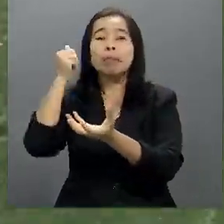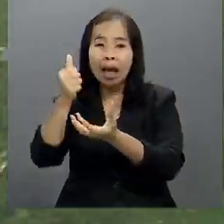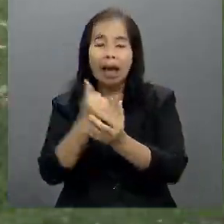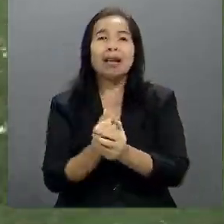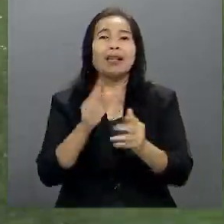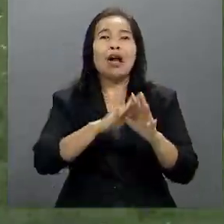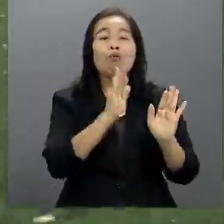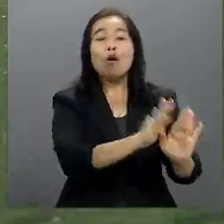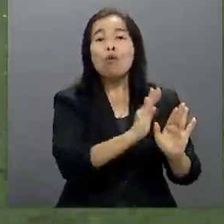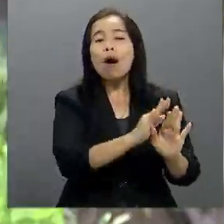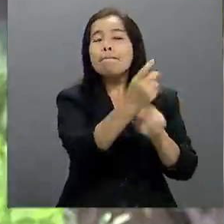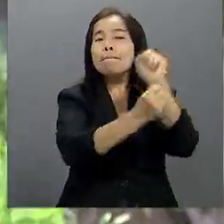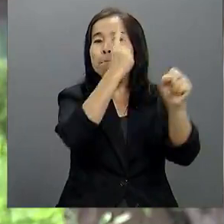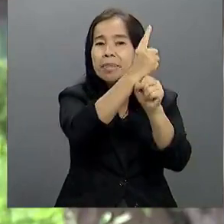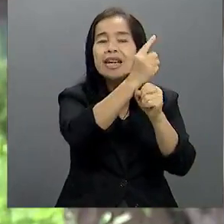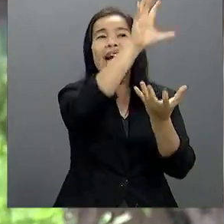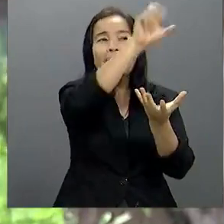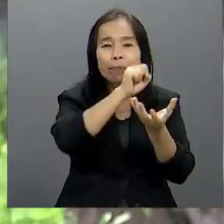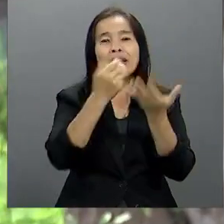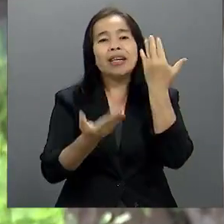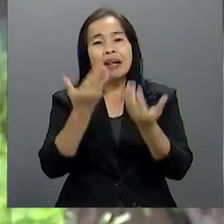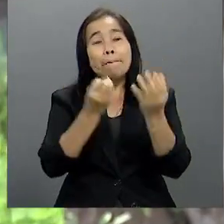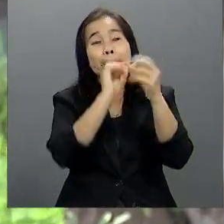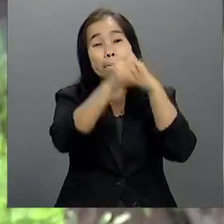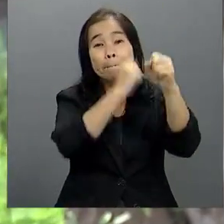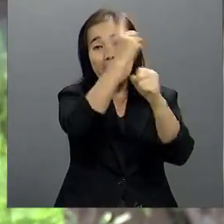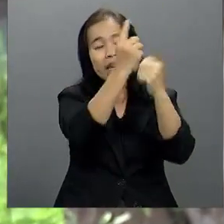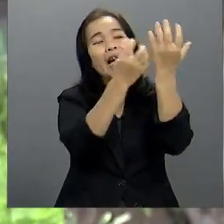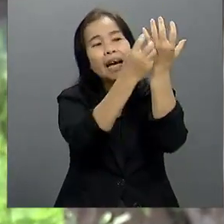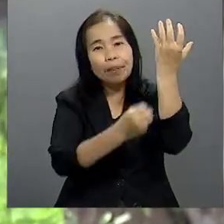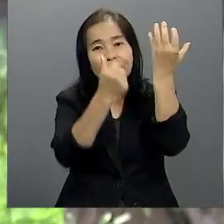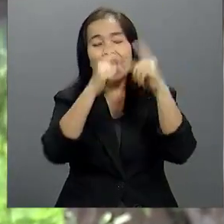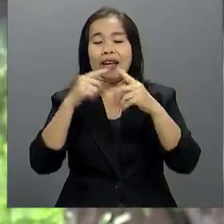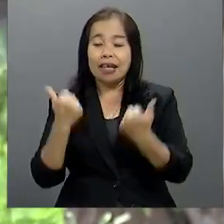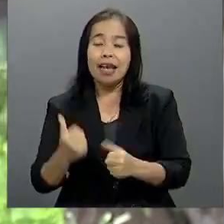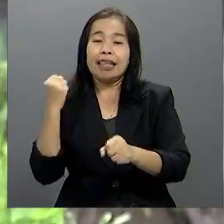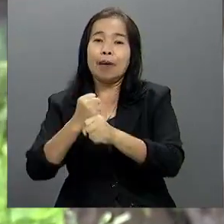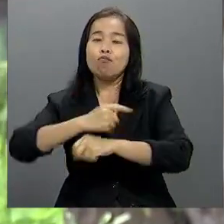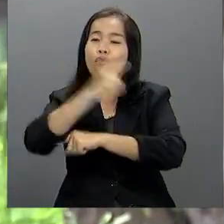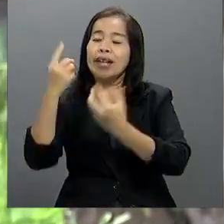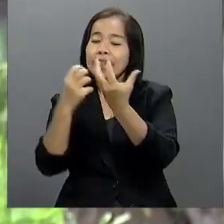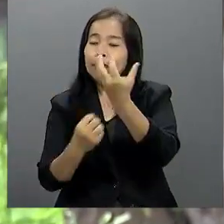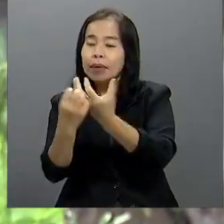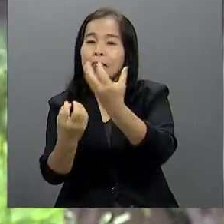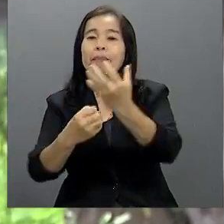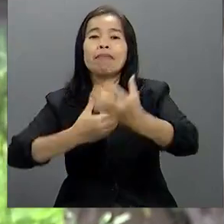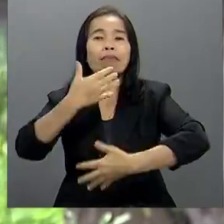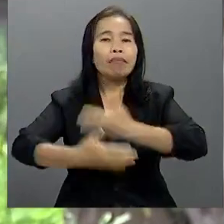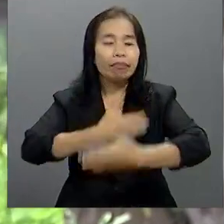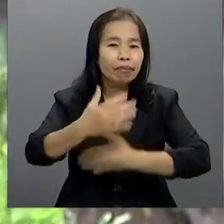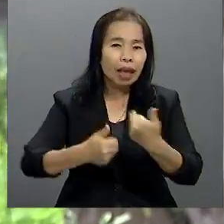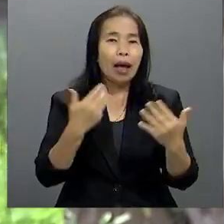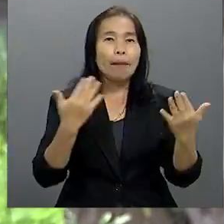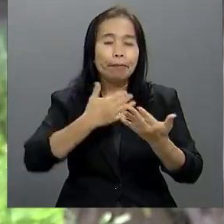ก่อนแล้วก็ทำส่งเสริมบ้านที่เป็นตัวอย่างที่ทำด้วยใจแล้วก็มันเกิดการเปลี่ยนแปลงมีความสำเร็จ